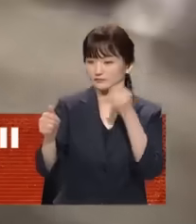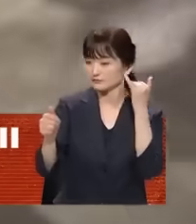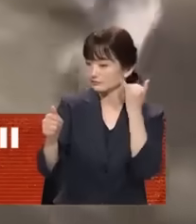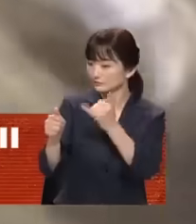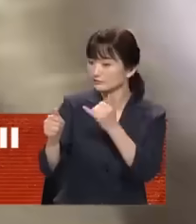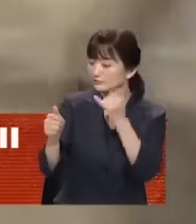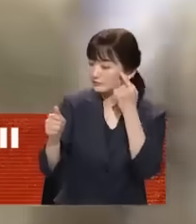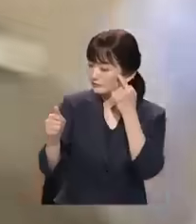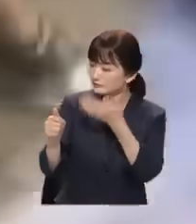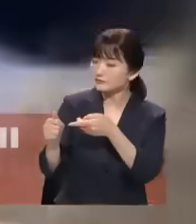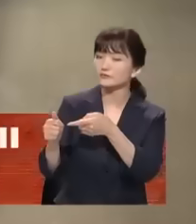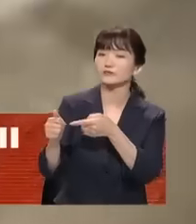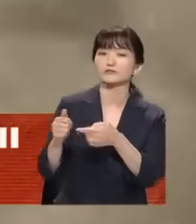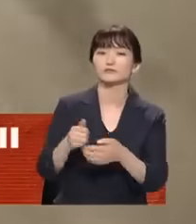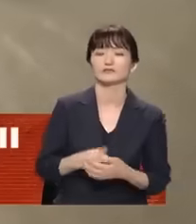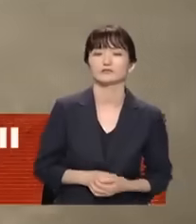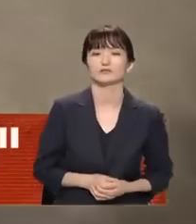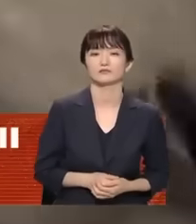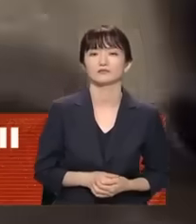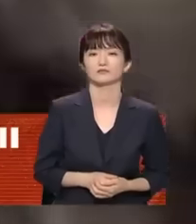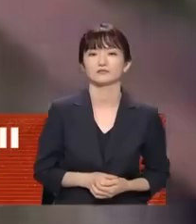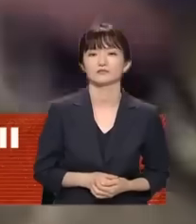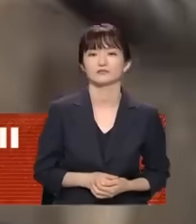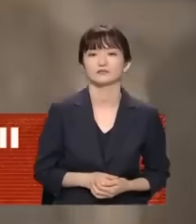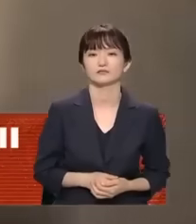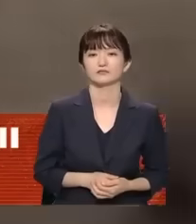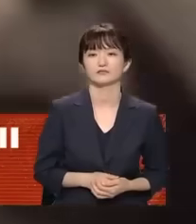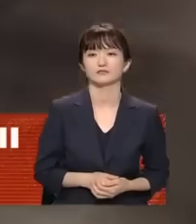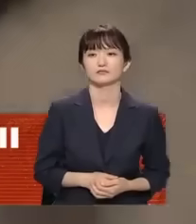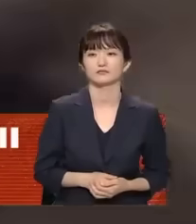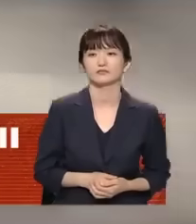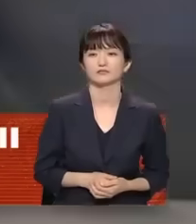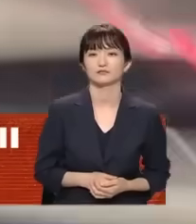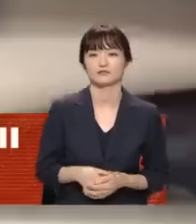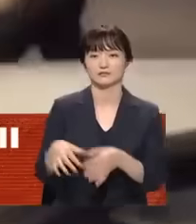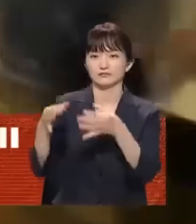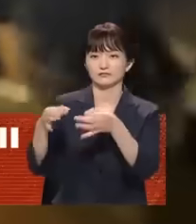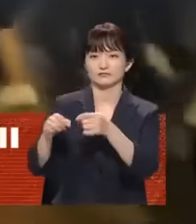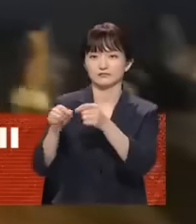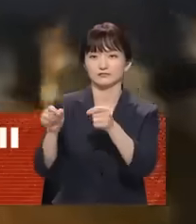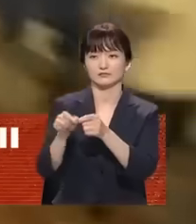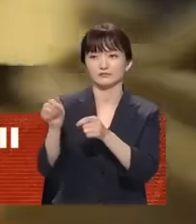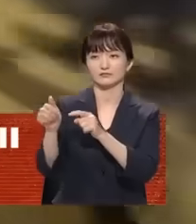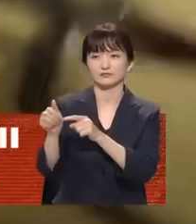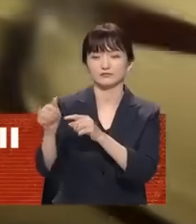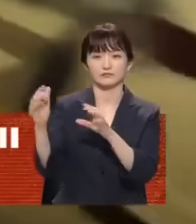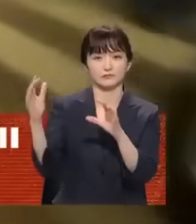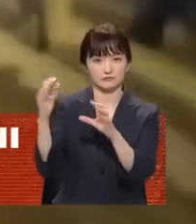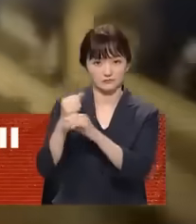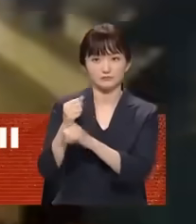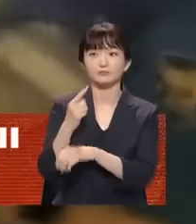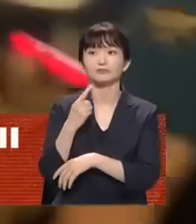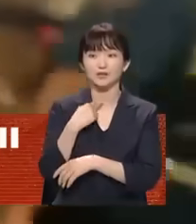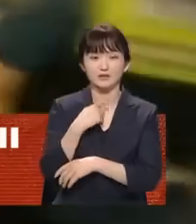여쭤봤어요 물어봤더니 아 그 김은배 팀장님이 직접 이렇게 정리하셨던